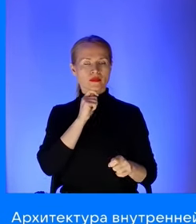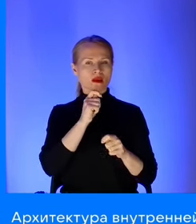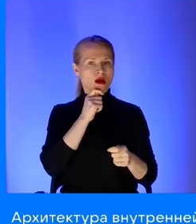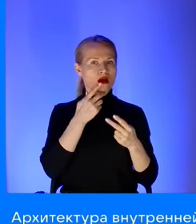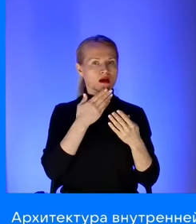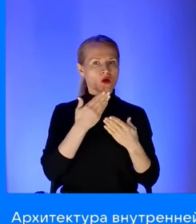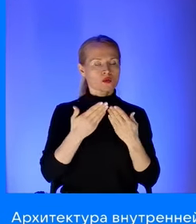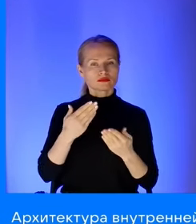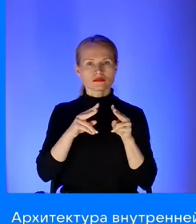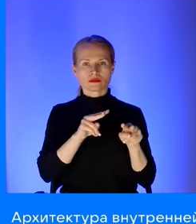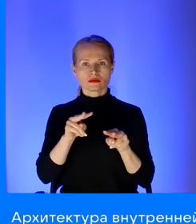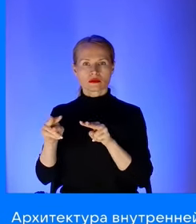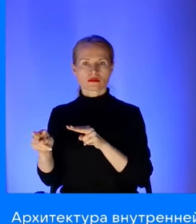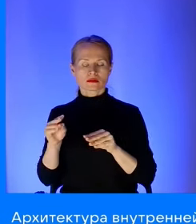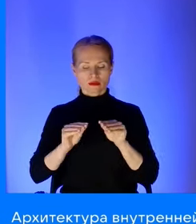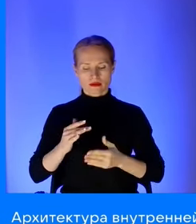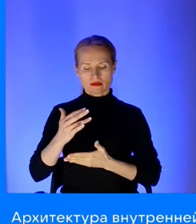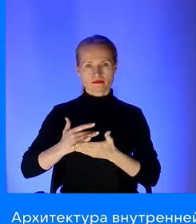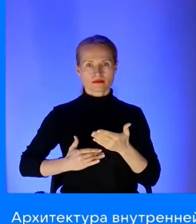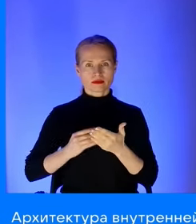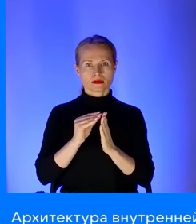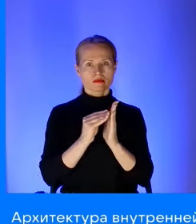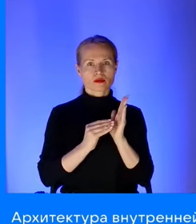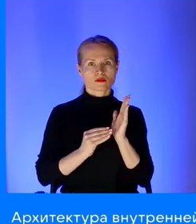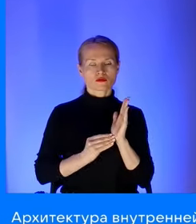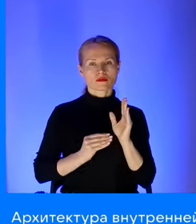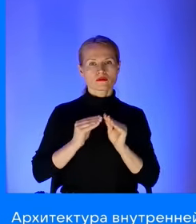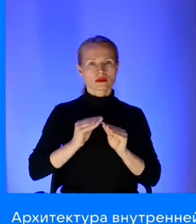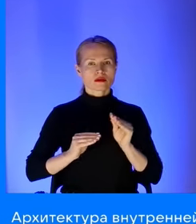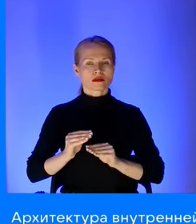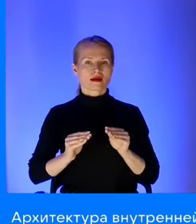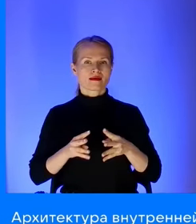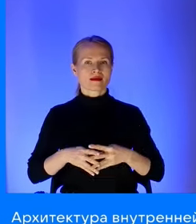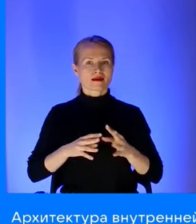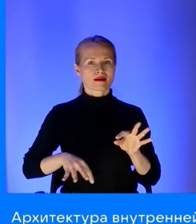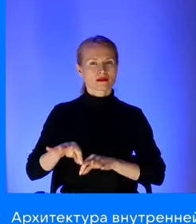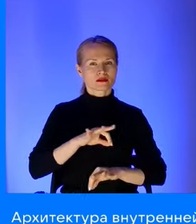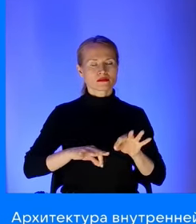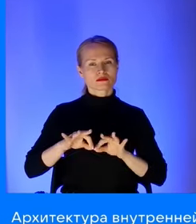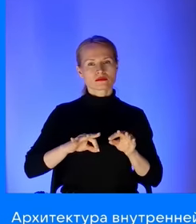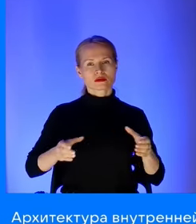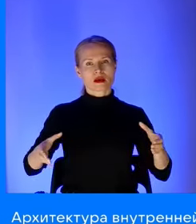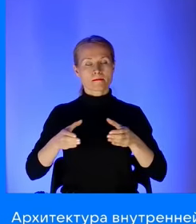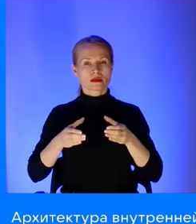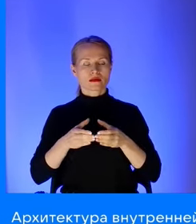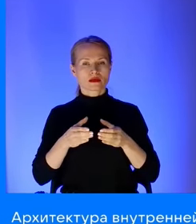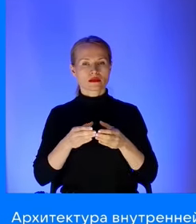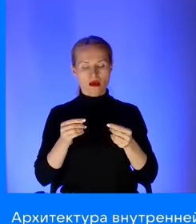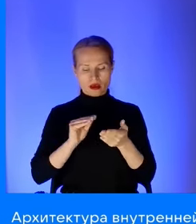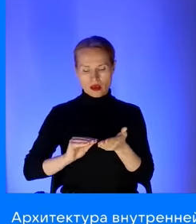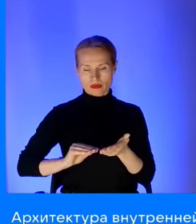список продуктов создали там архитектурный там комитет определили доработки То есть все